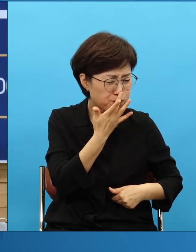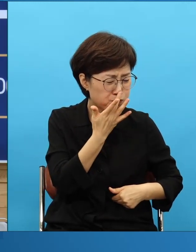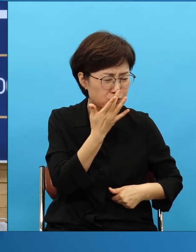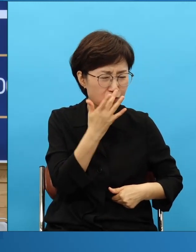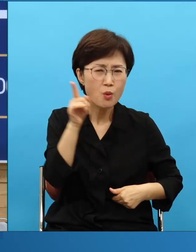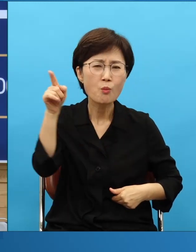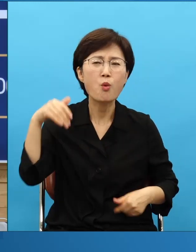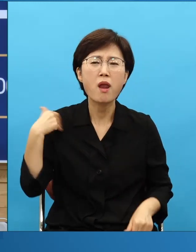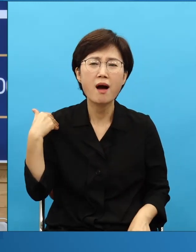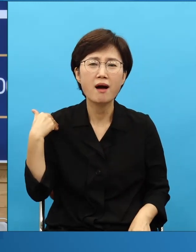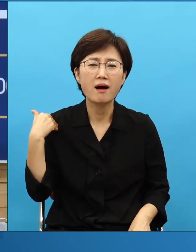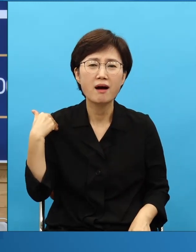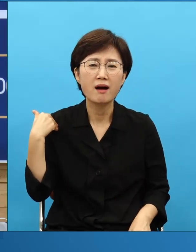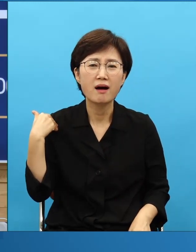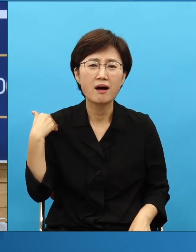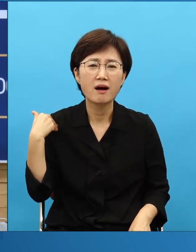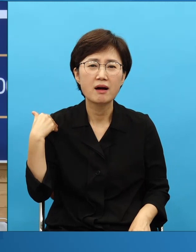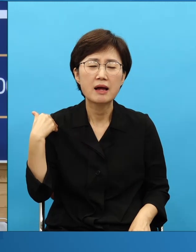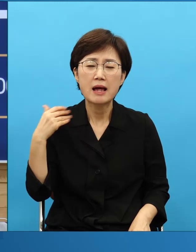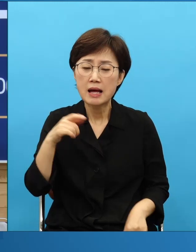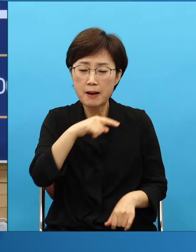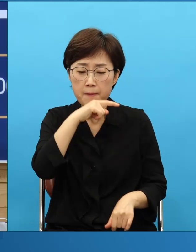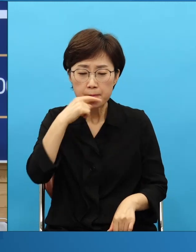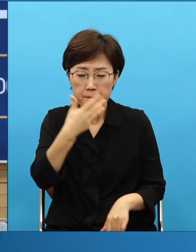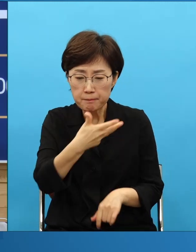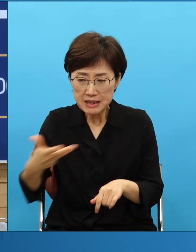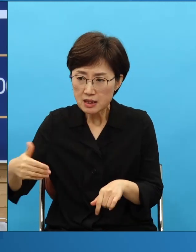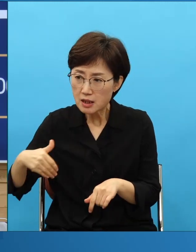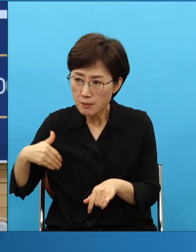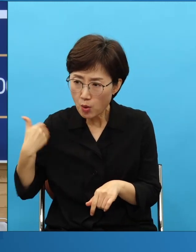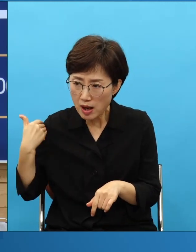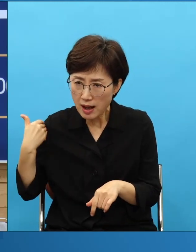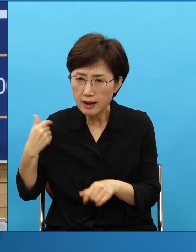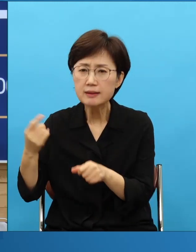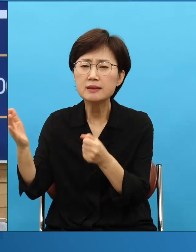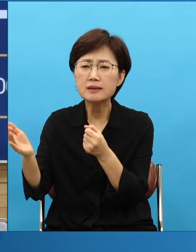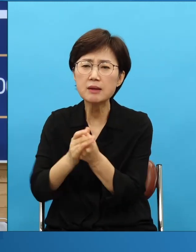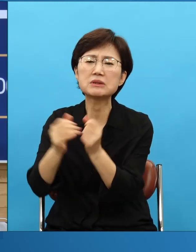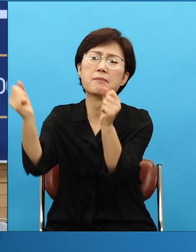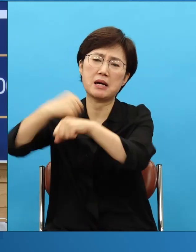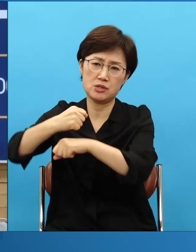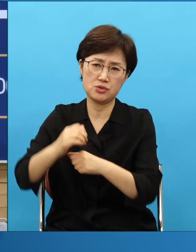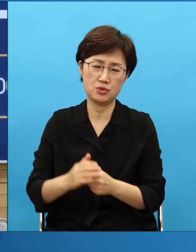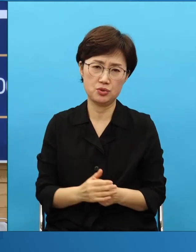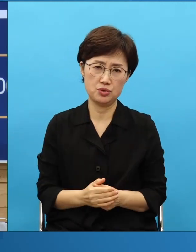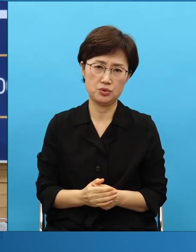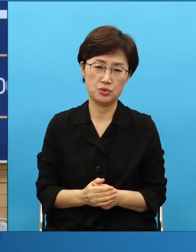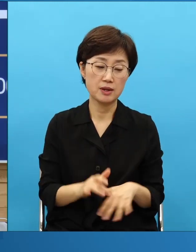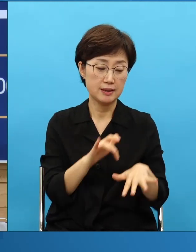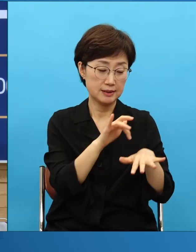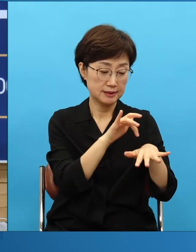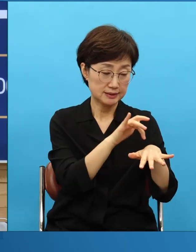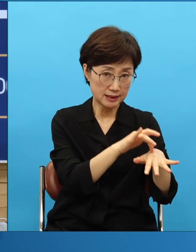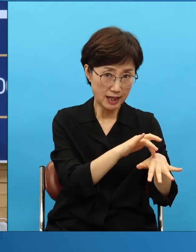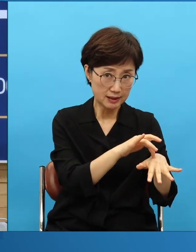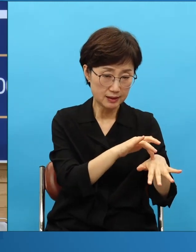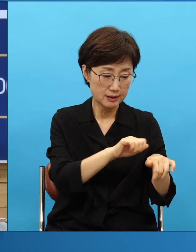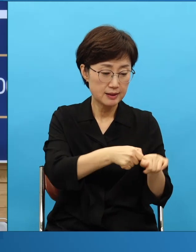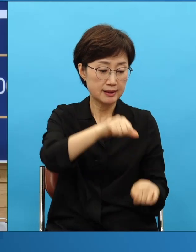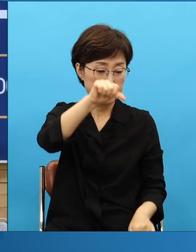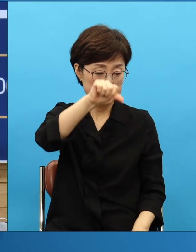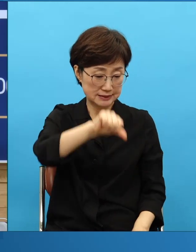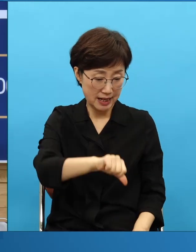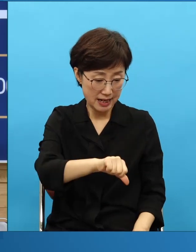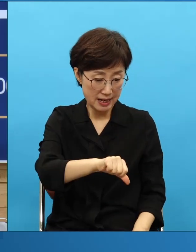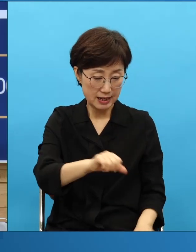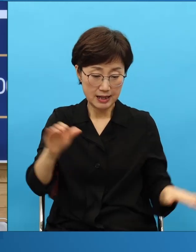didn't understand what that was. 그래서 애굽이 망한 거요. And that's why Egypt failed. 사단과 재앙과 흑암 근세의 끝트리는